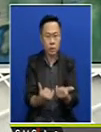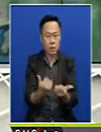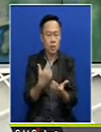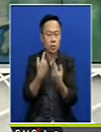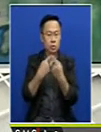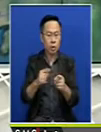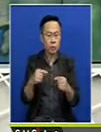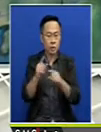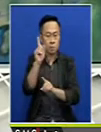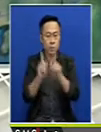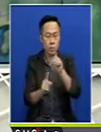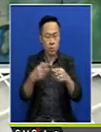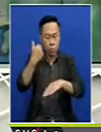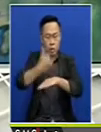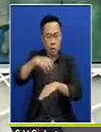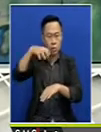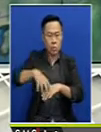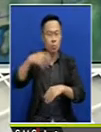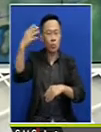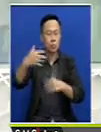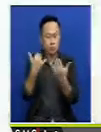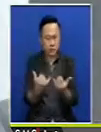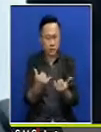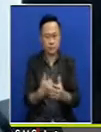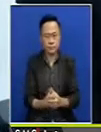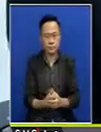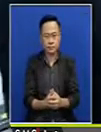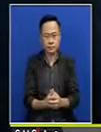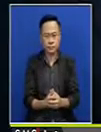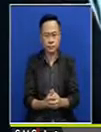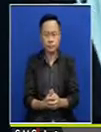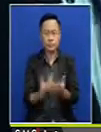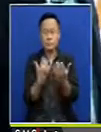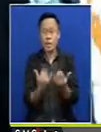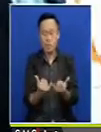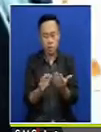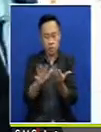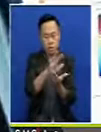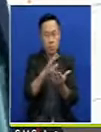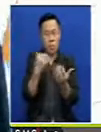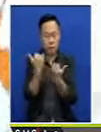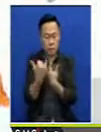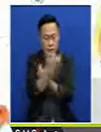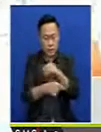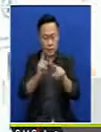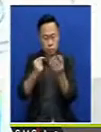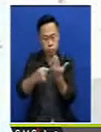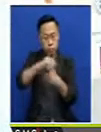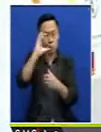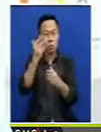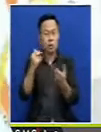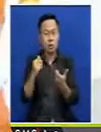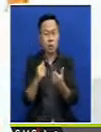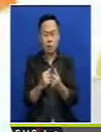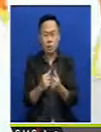ามคำตอบจากการประเมินของอธิบดีกรมอุตุนิยมวิทยาครับ ในปัจจุบันนี้ทุกประเทศนะครับจะต้องมี